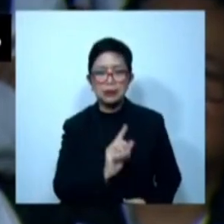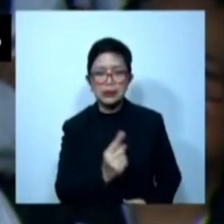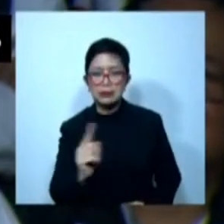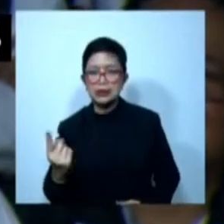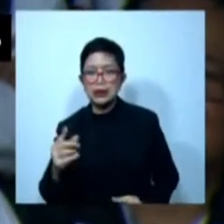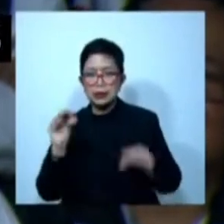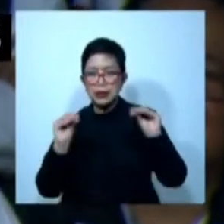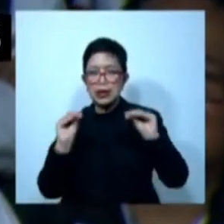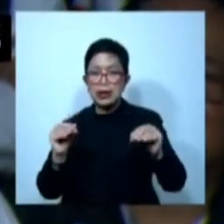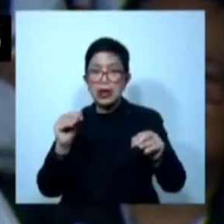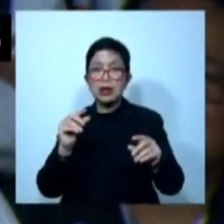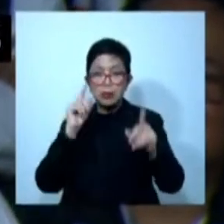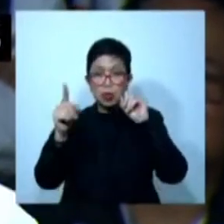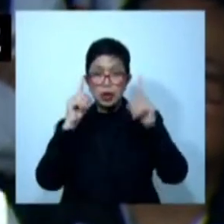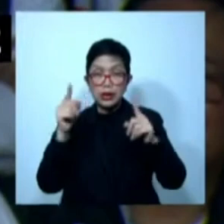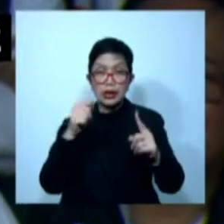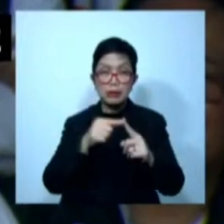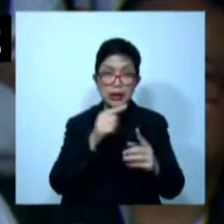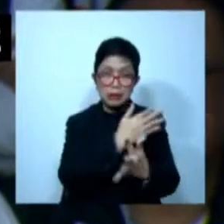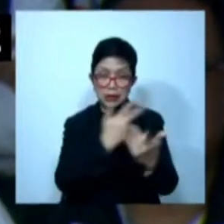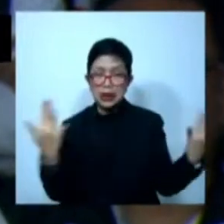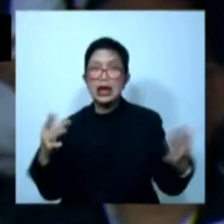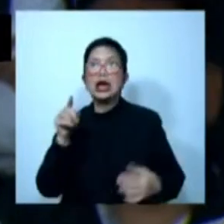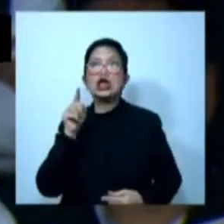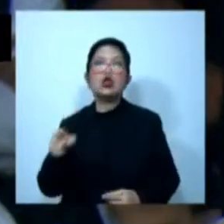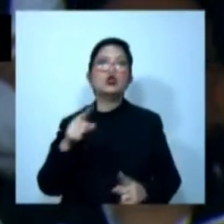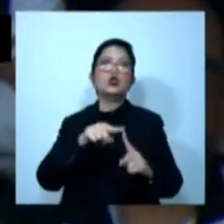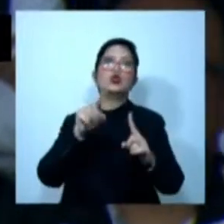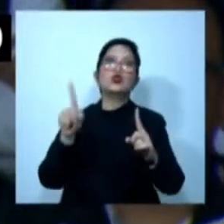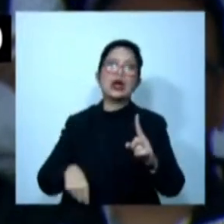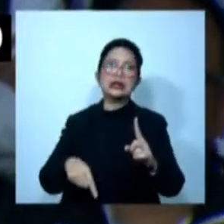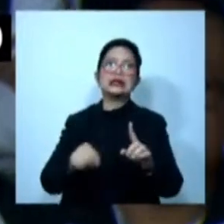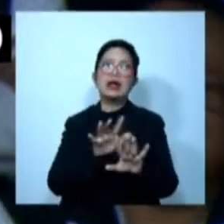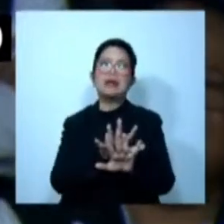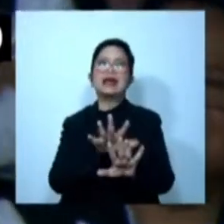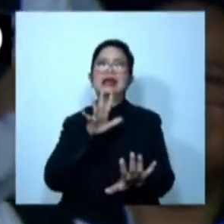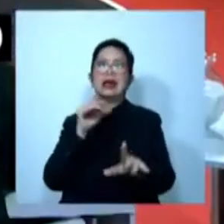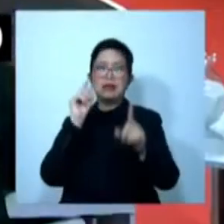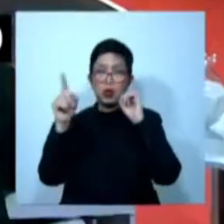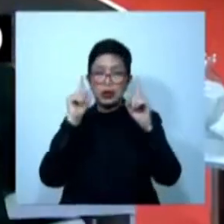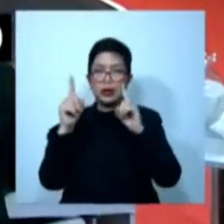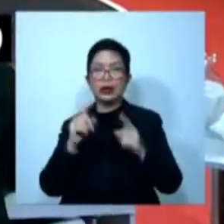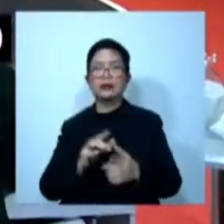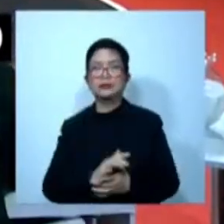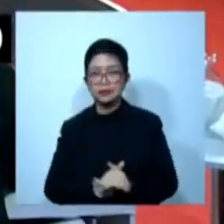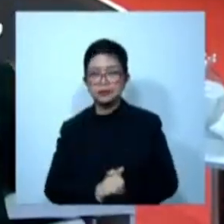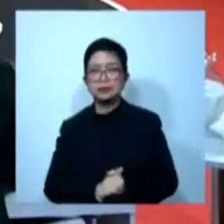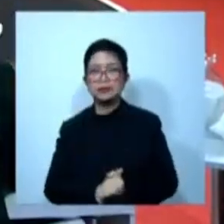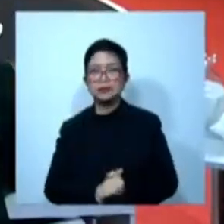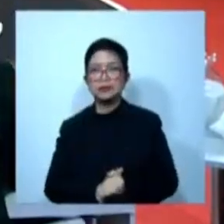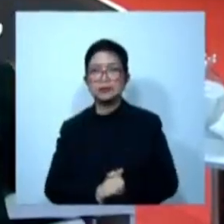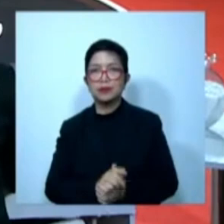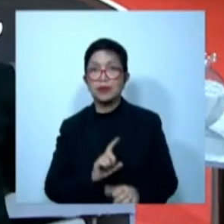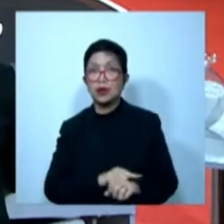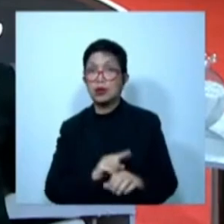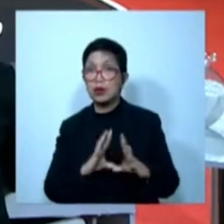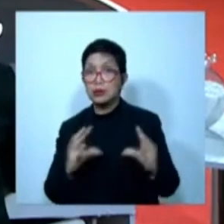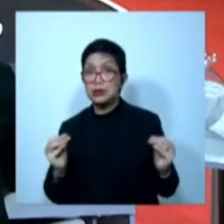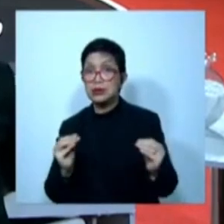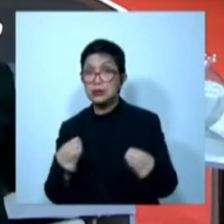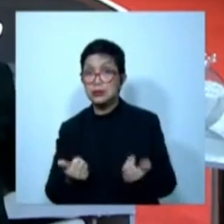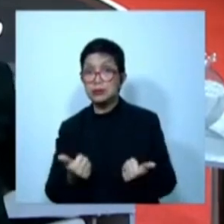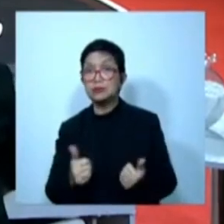politik kepada masyarakat itulah yang menjadi PR besar dari partai politik agar cepat dewasa. Oke, waktu Anda habis, Bapak.